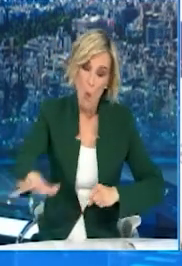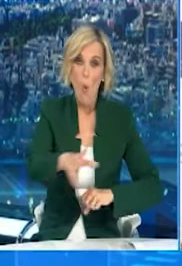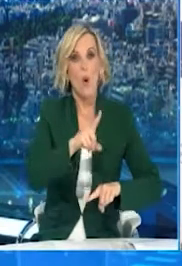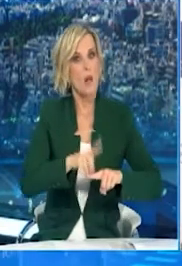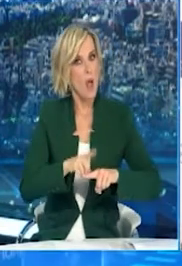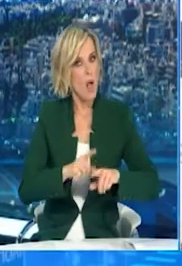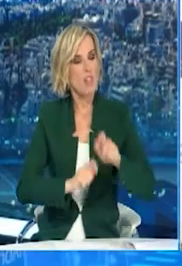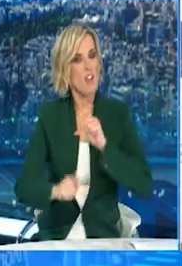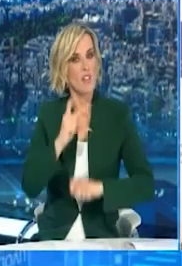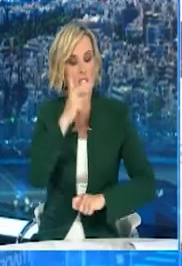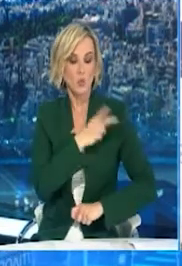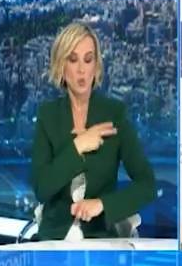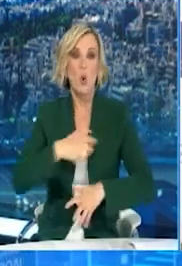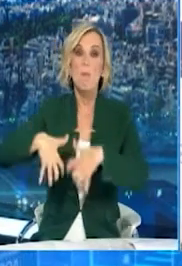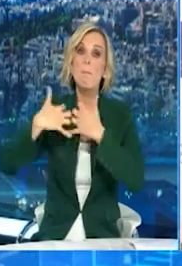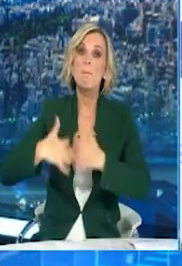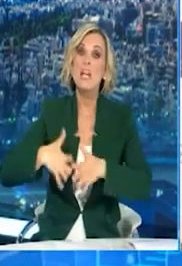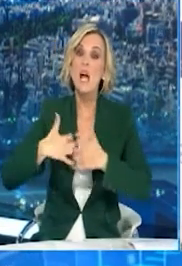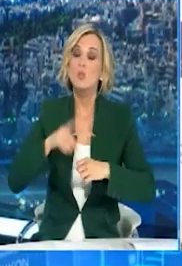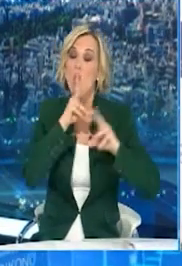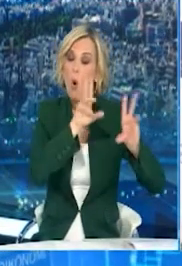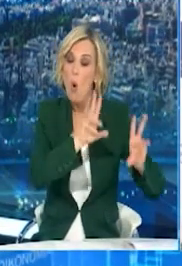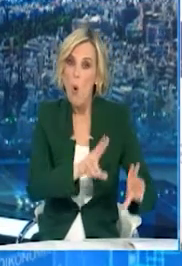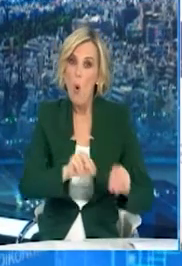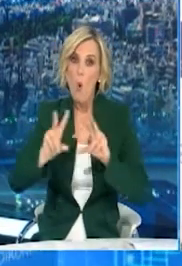δημιουργήσει ένα μηχανισμό ανάλογα με αυτό των ενόπλων δυνάμεων,